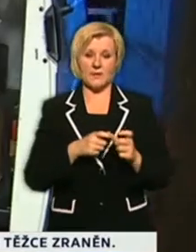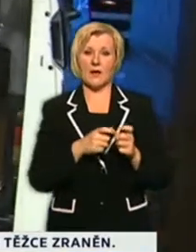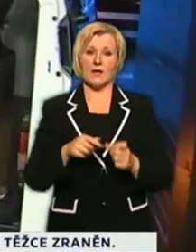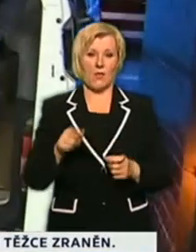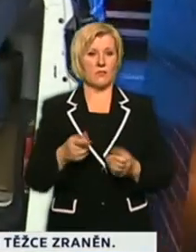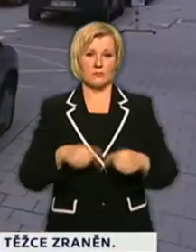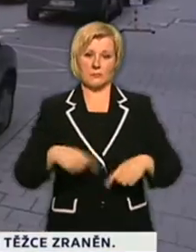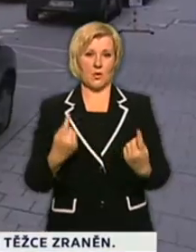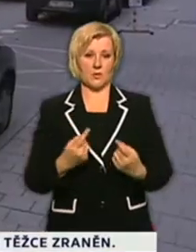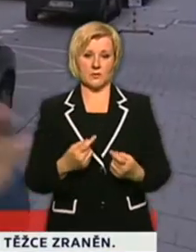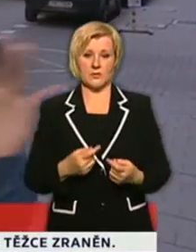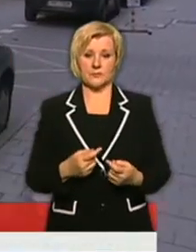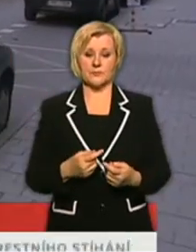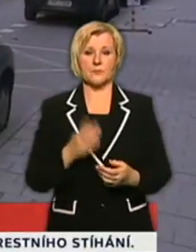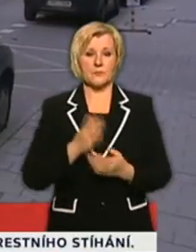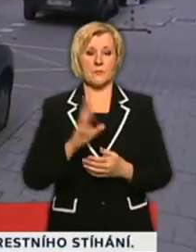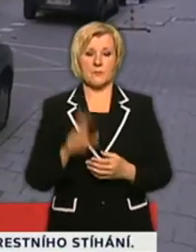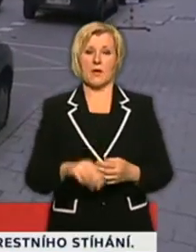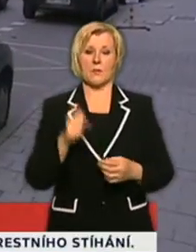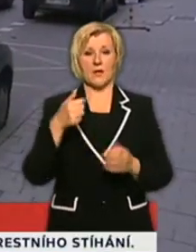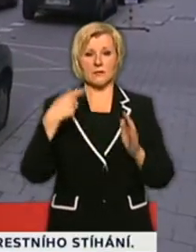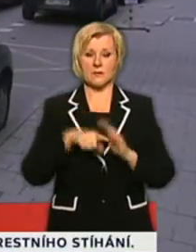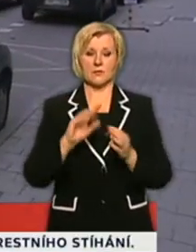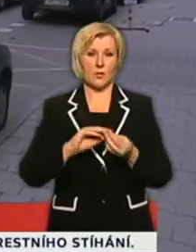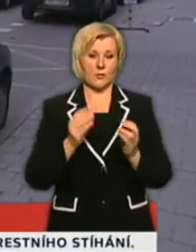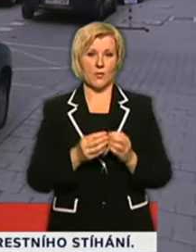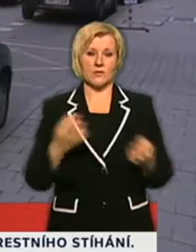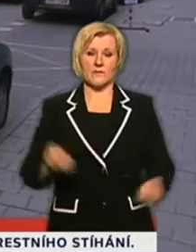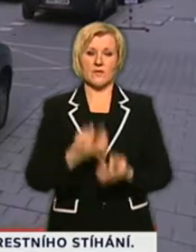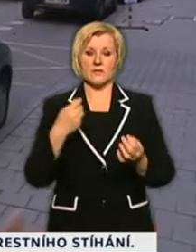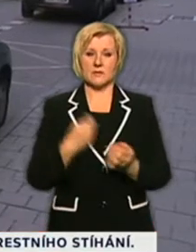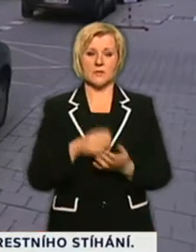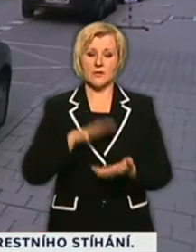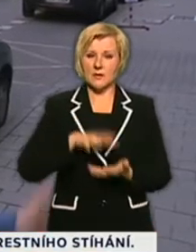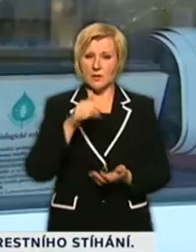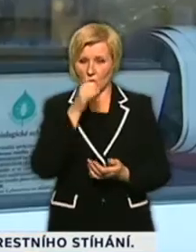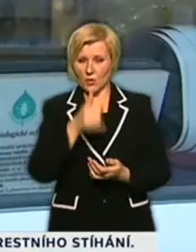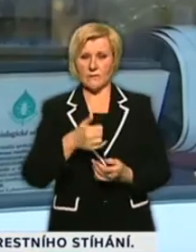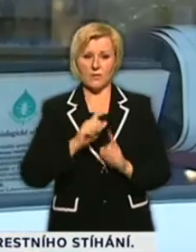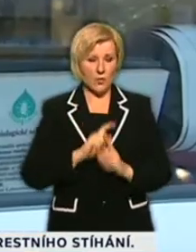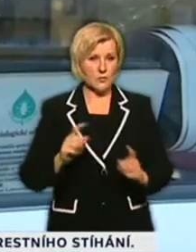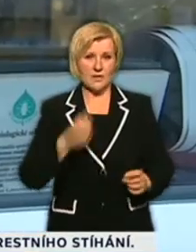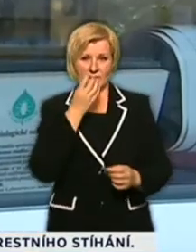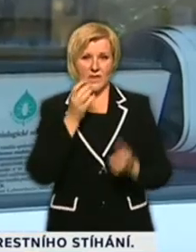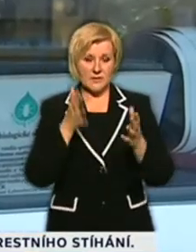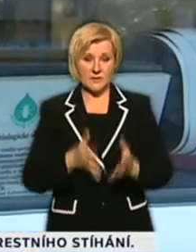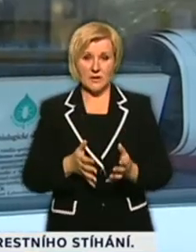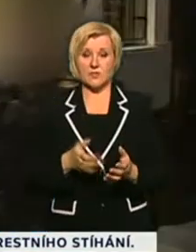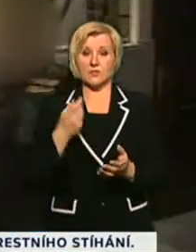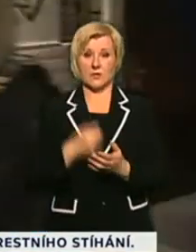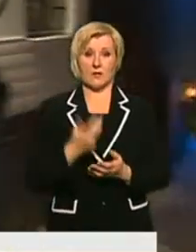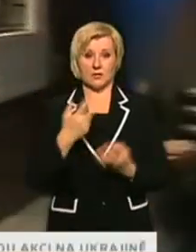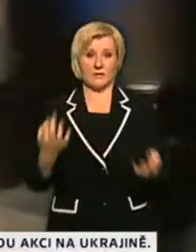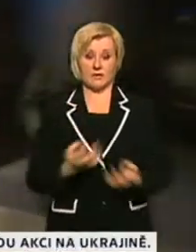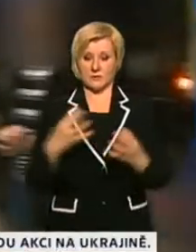podnikání hájil. Máme pod jednou střechou věci typu substrát a hnojivo a květináč. To znamená, když tyhle ty tři